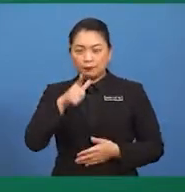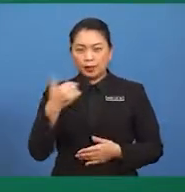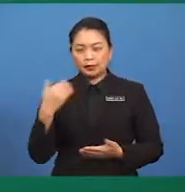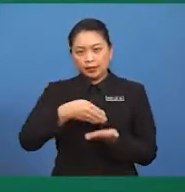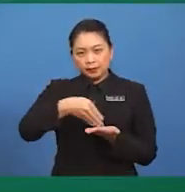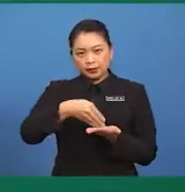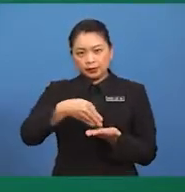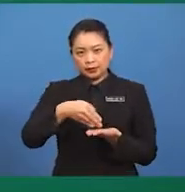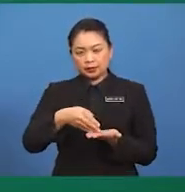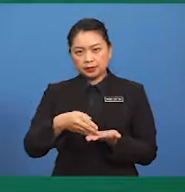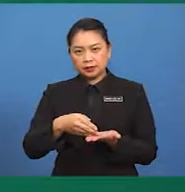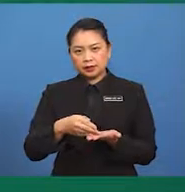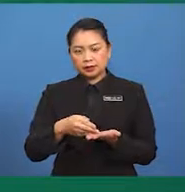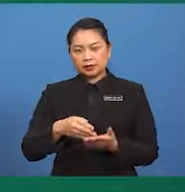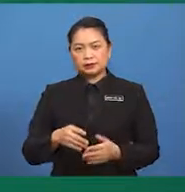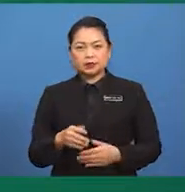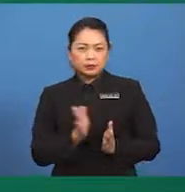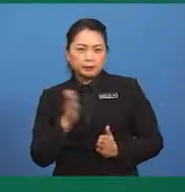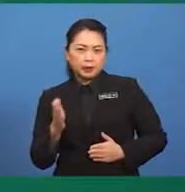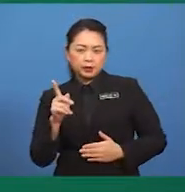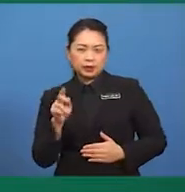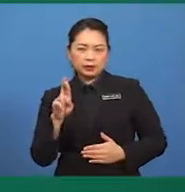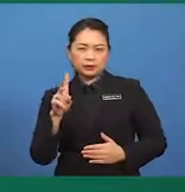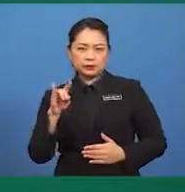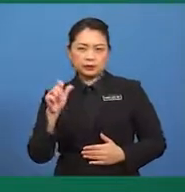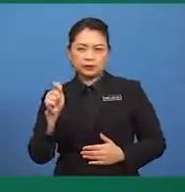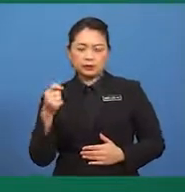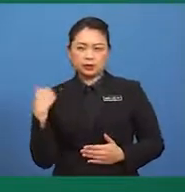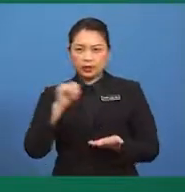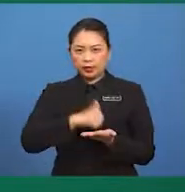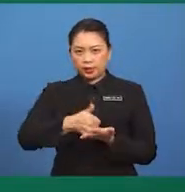belanja. Catatan sebelah kredit pula ialah akaun belum terima